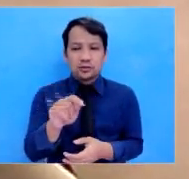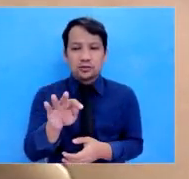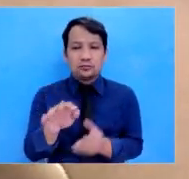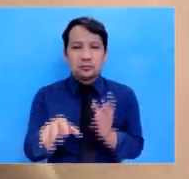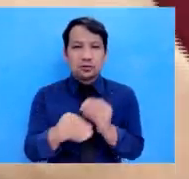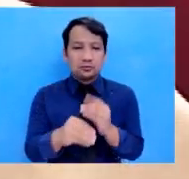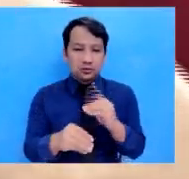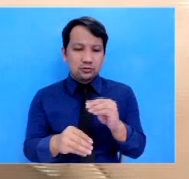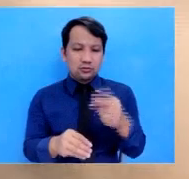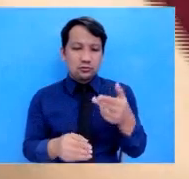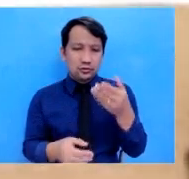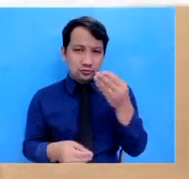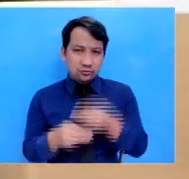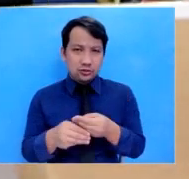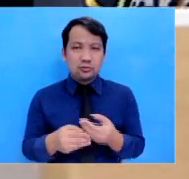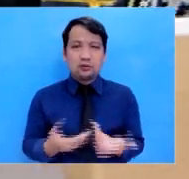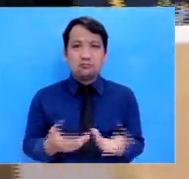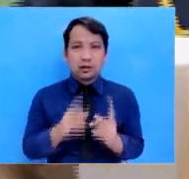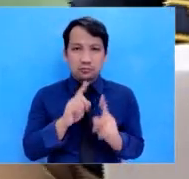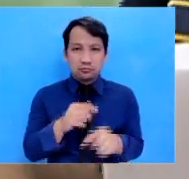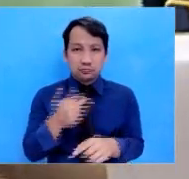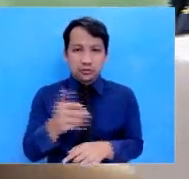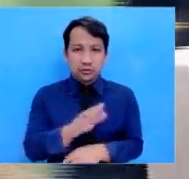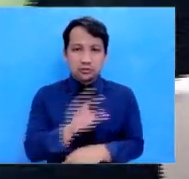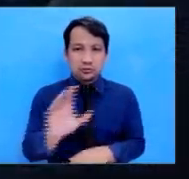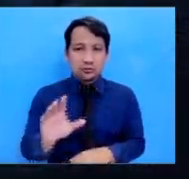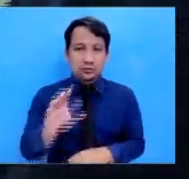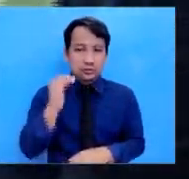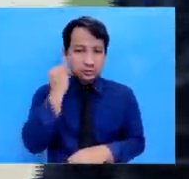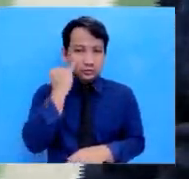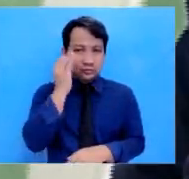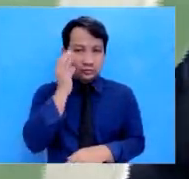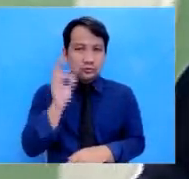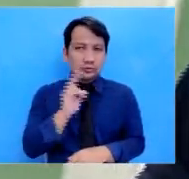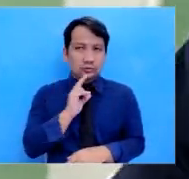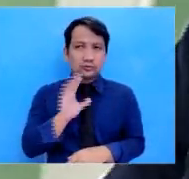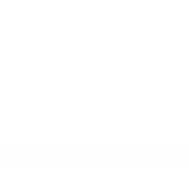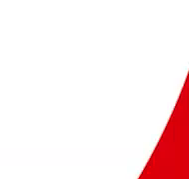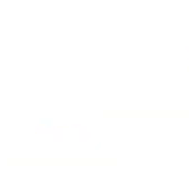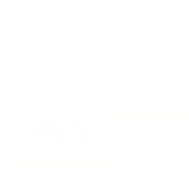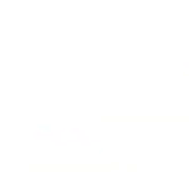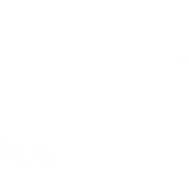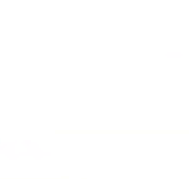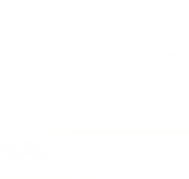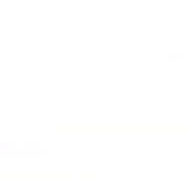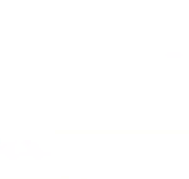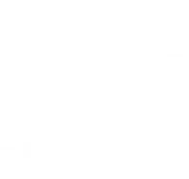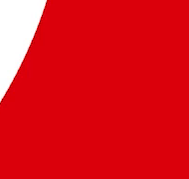DOH. Nagbabalita mula sa frontline, JC Cosico, News 5.